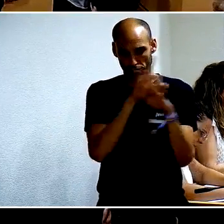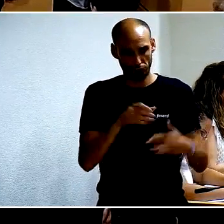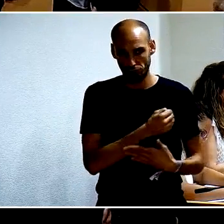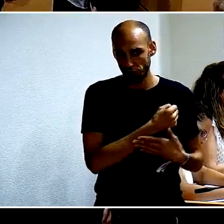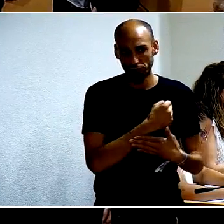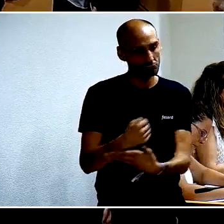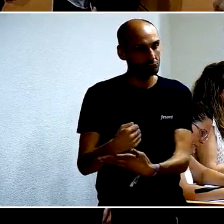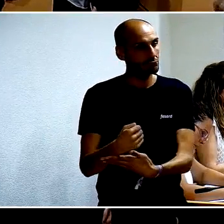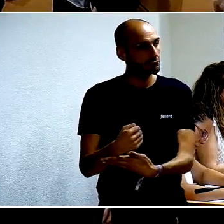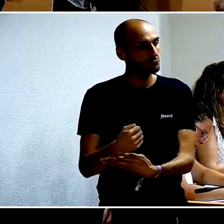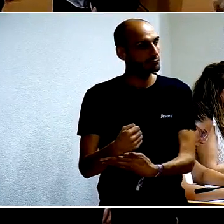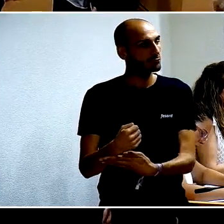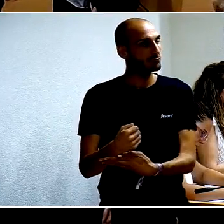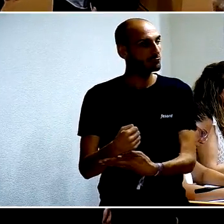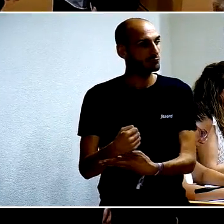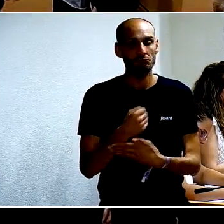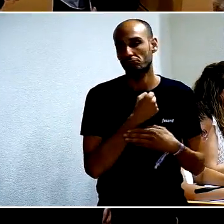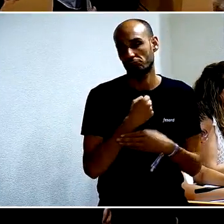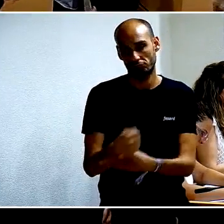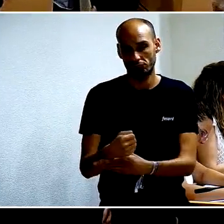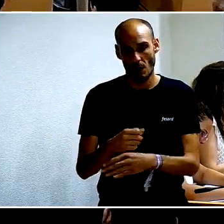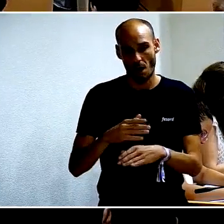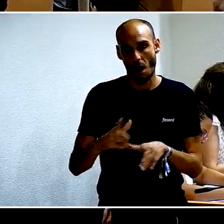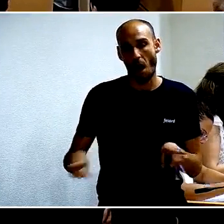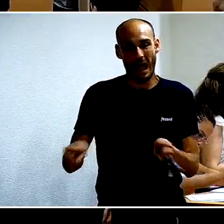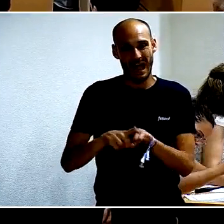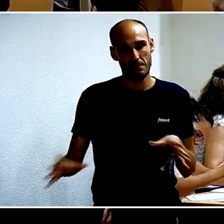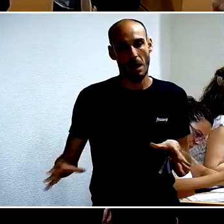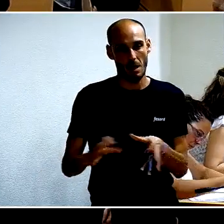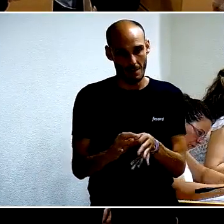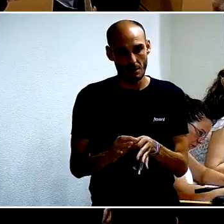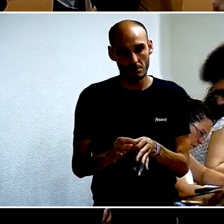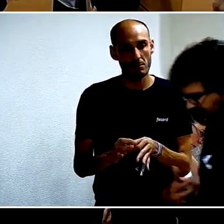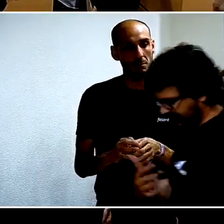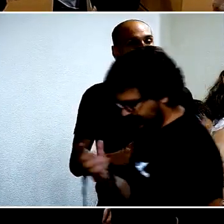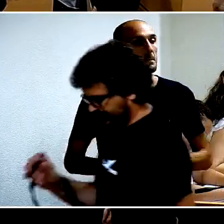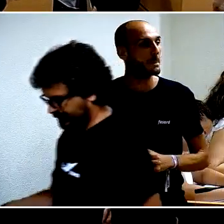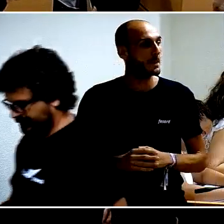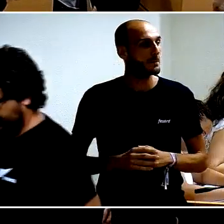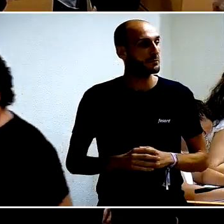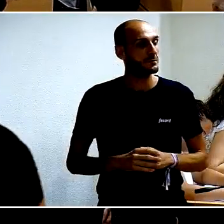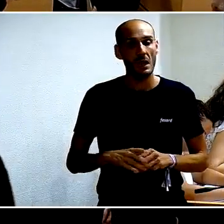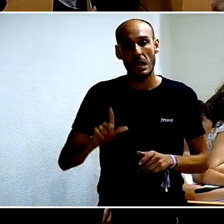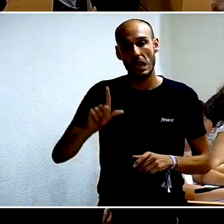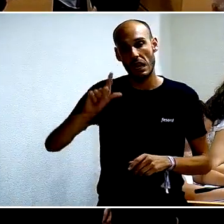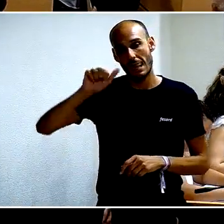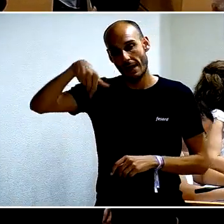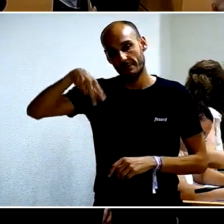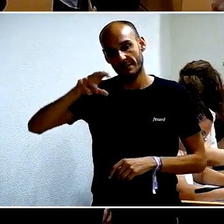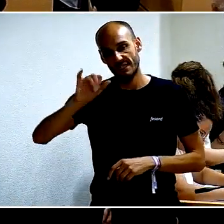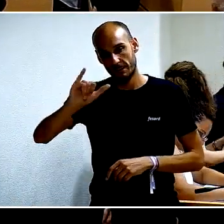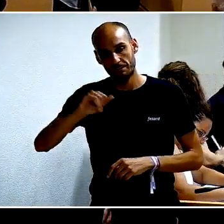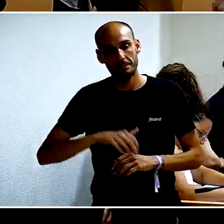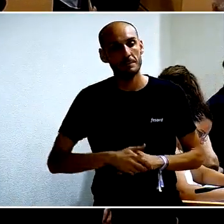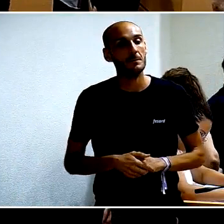promotor també de la moció d'agermanament, amb la daira de l'EMCID.